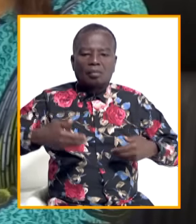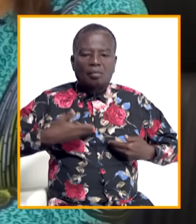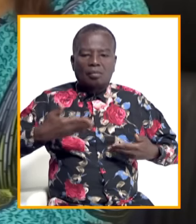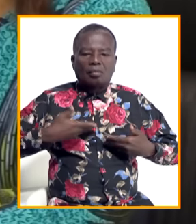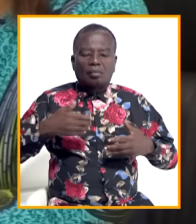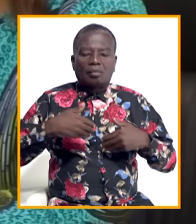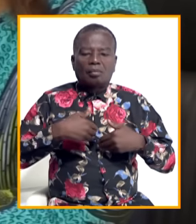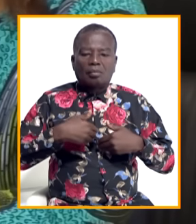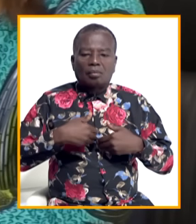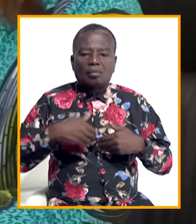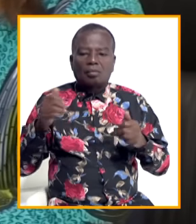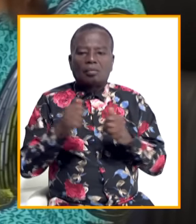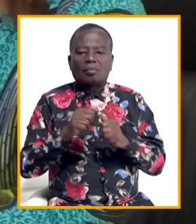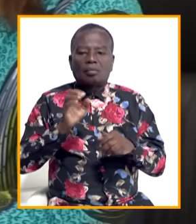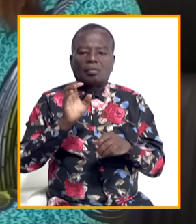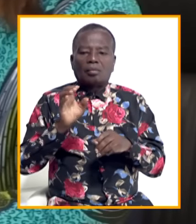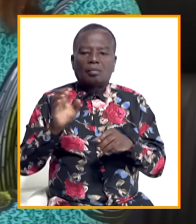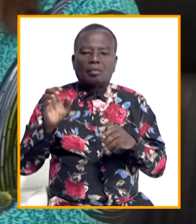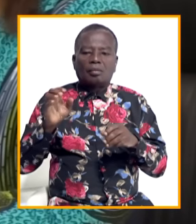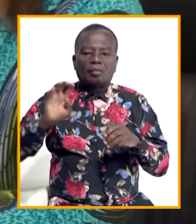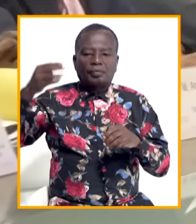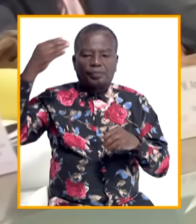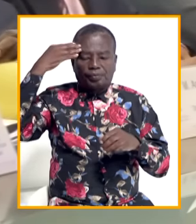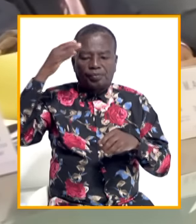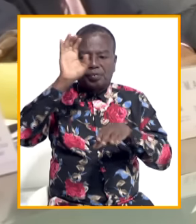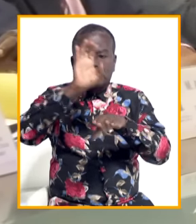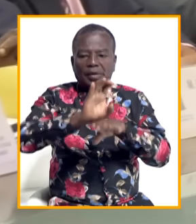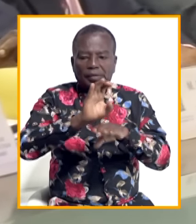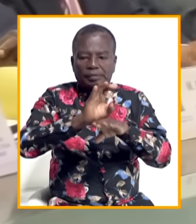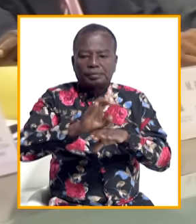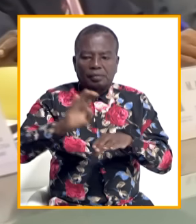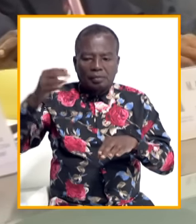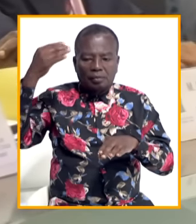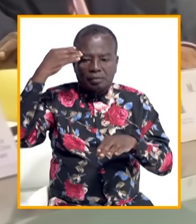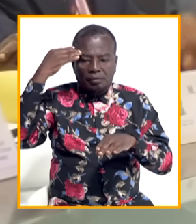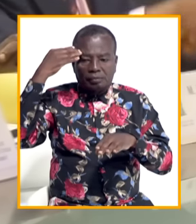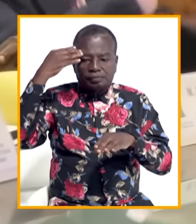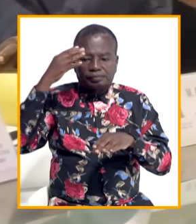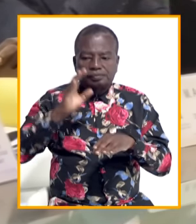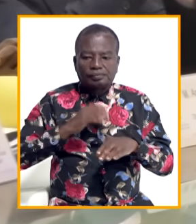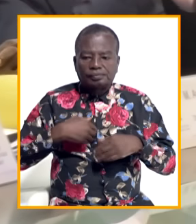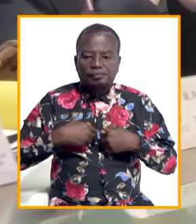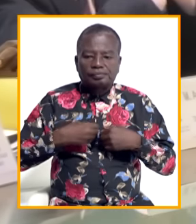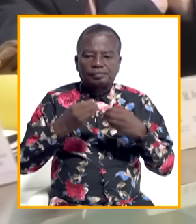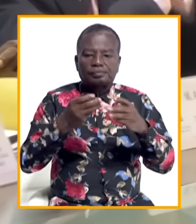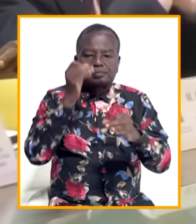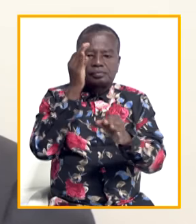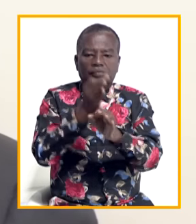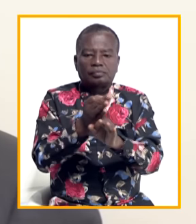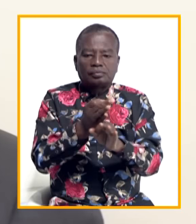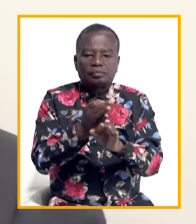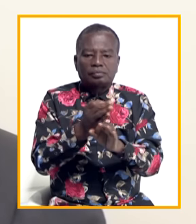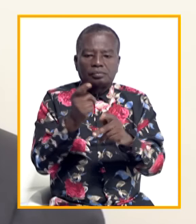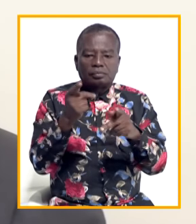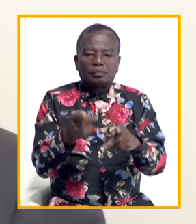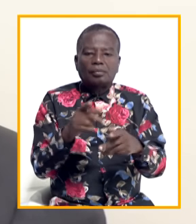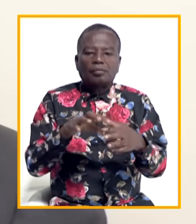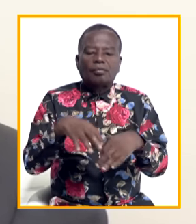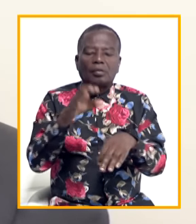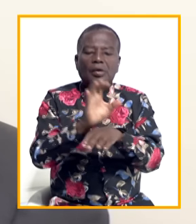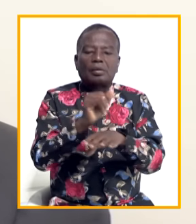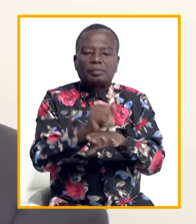à ses côtés la ministre de la Culture, Françoise Remarque, le ministre Mamadou Touré affiche la disponibilité de l'État de Côte